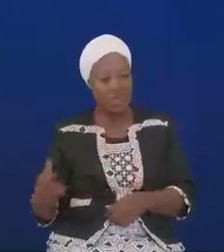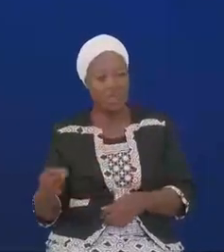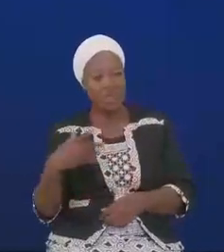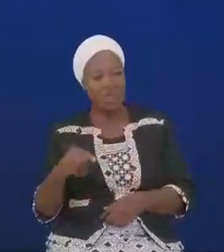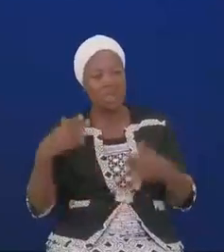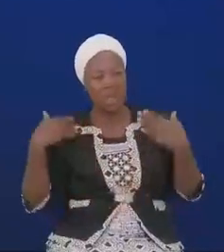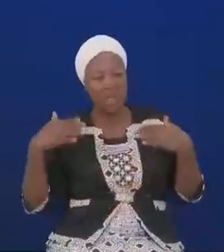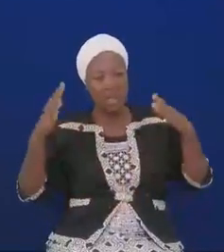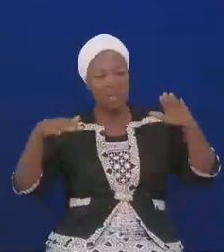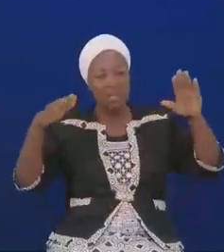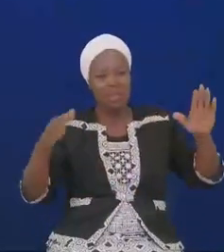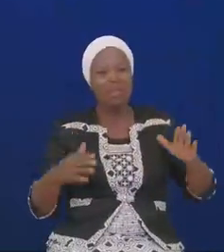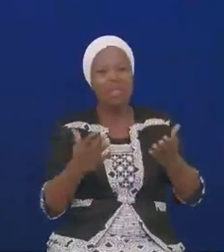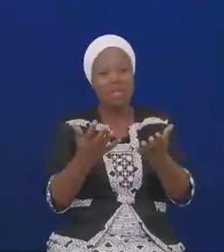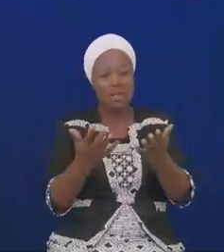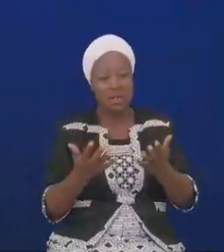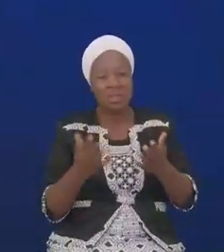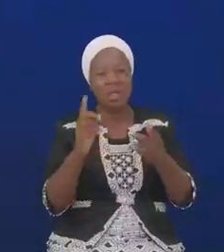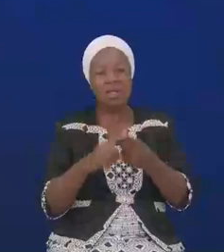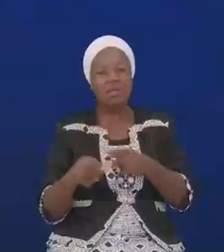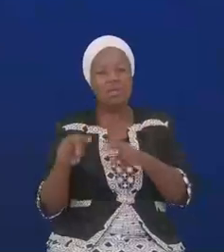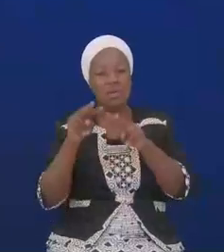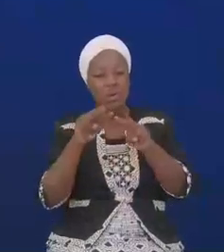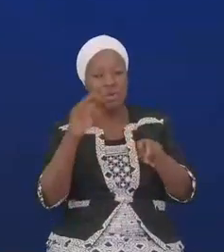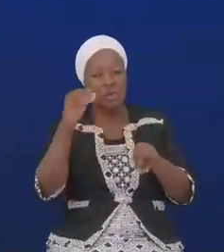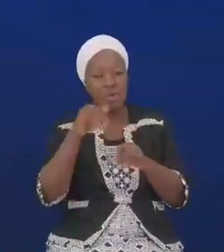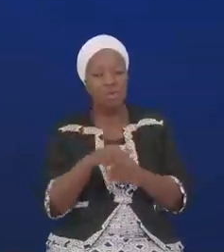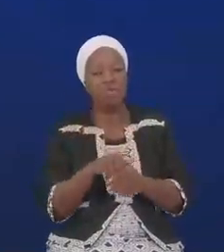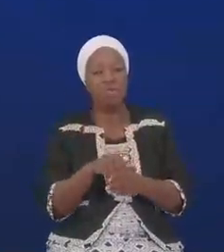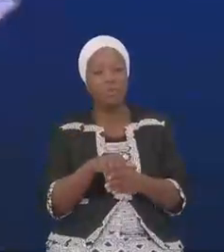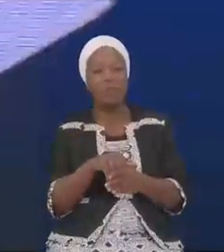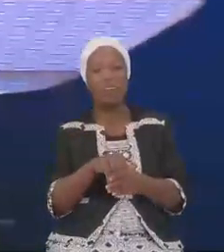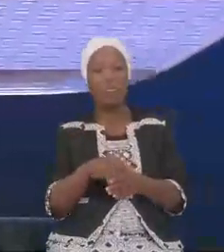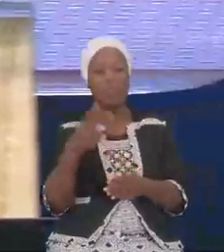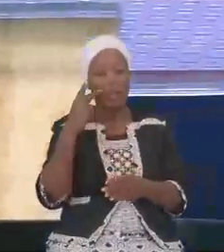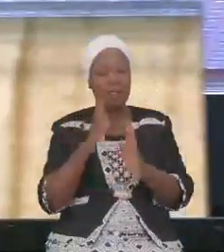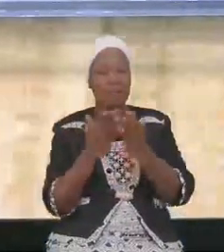anges désirent plonger leur regard. Voyons